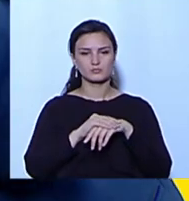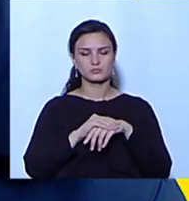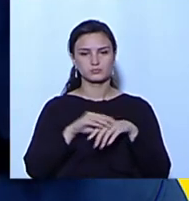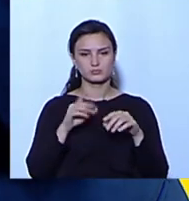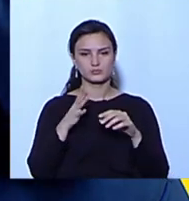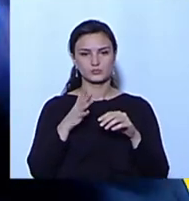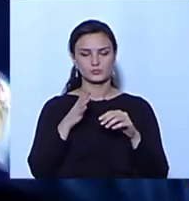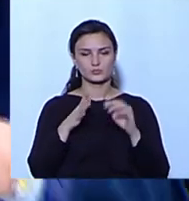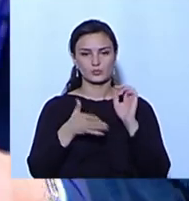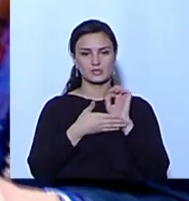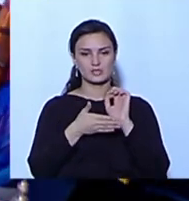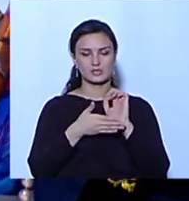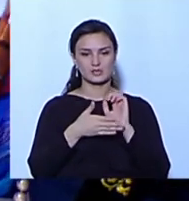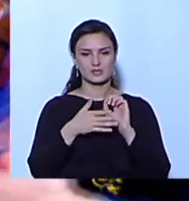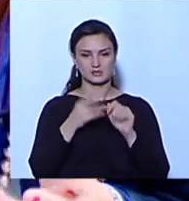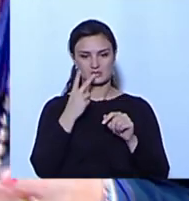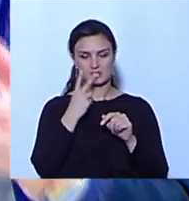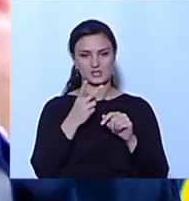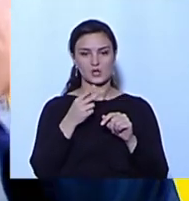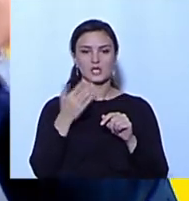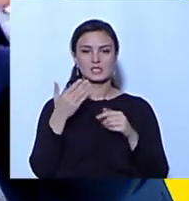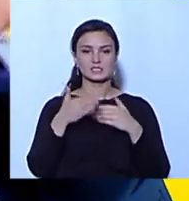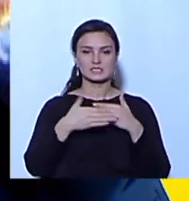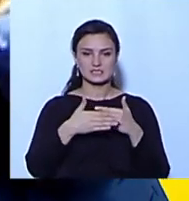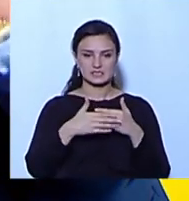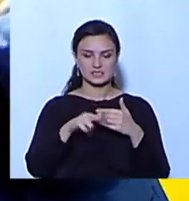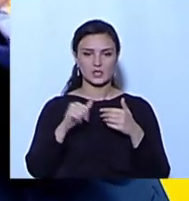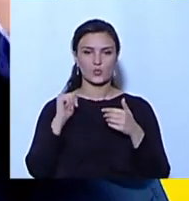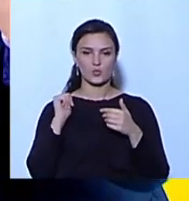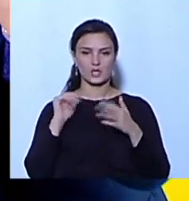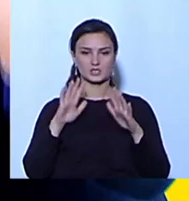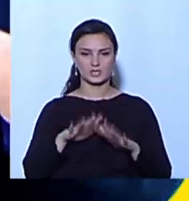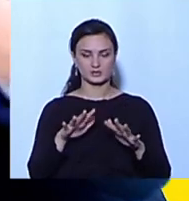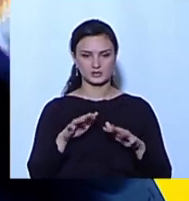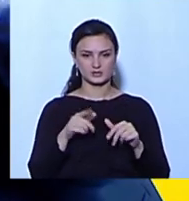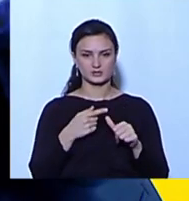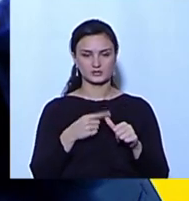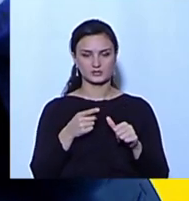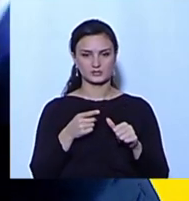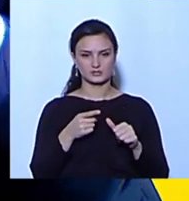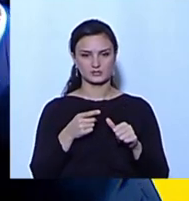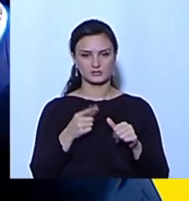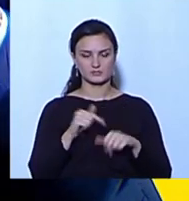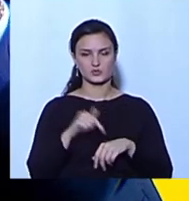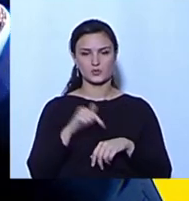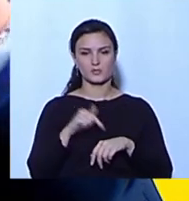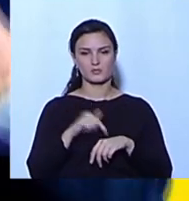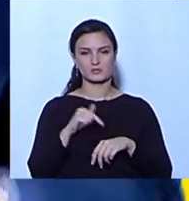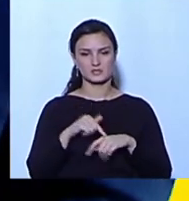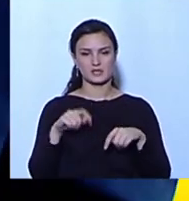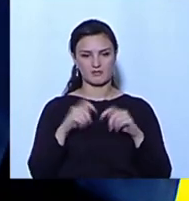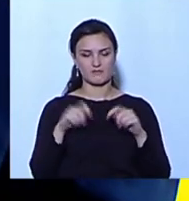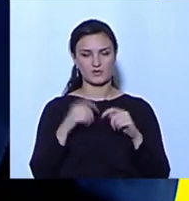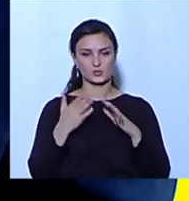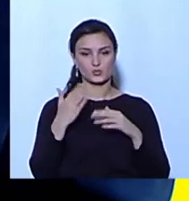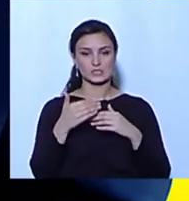ნახევარი და უკანა სეგმენტები, აი ახაც არის წინა და უკანა ნაწილი, ხო? მაშინ გვექნება უპირატესად, ვთქვათ, ბრძნობელობის მოდარღვევა.